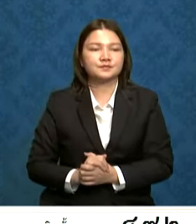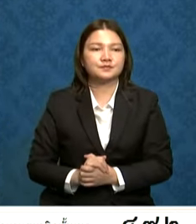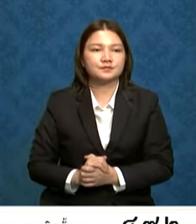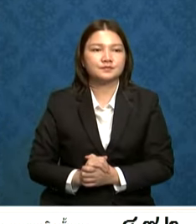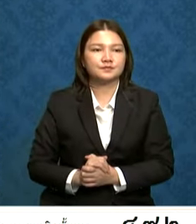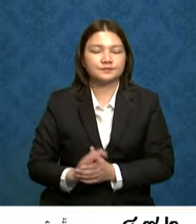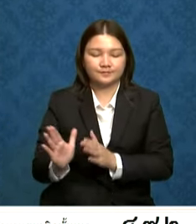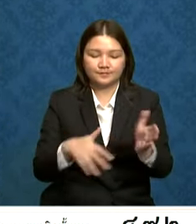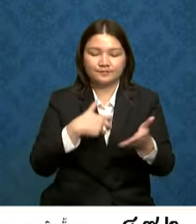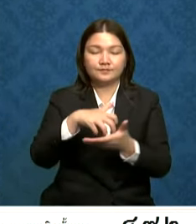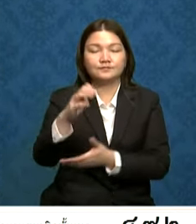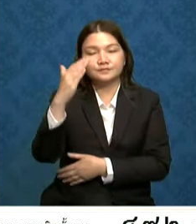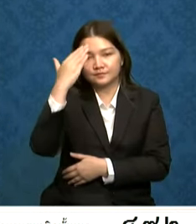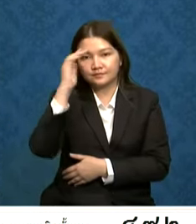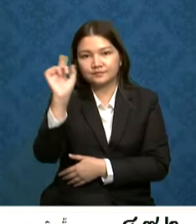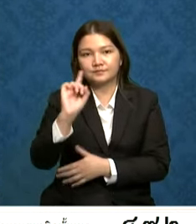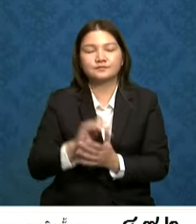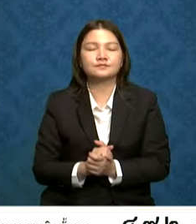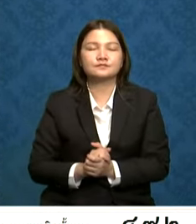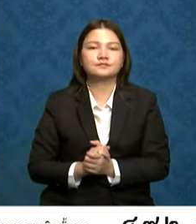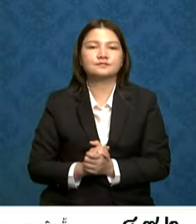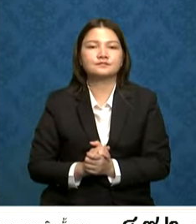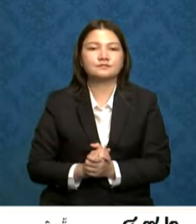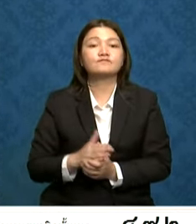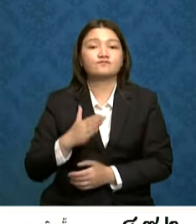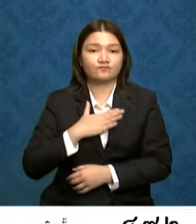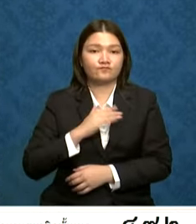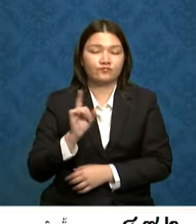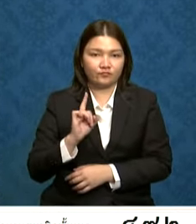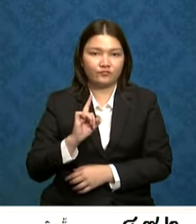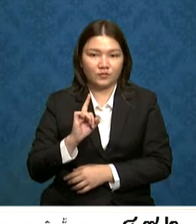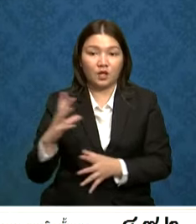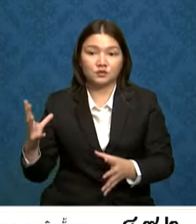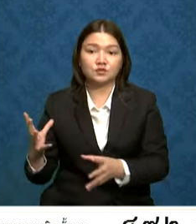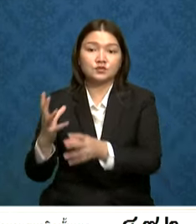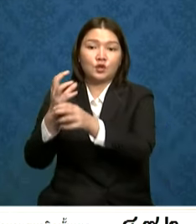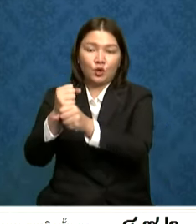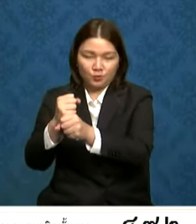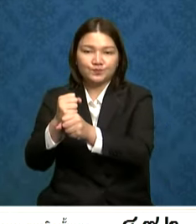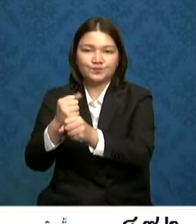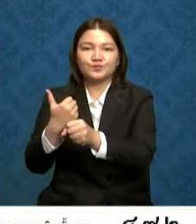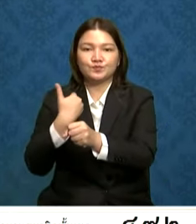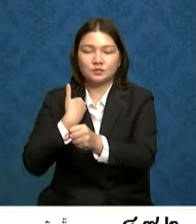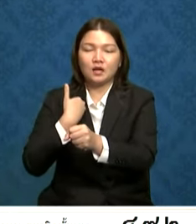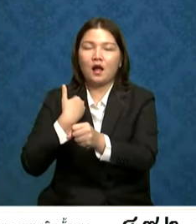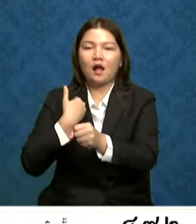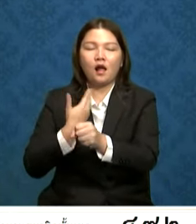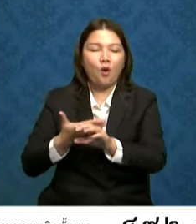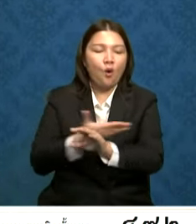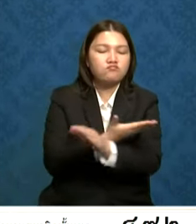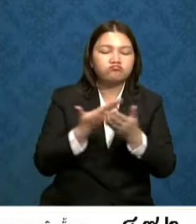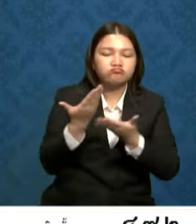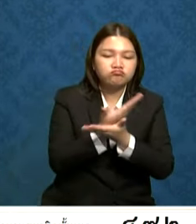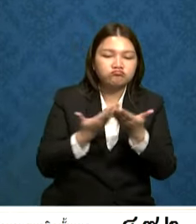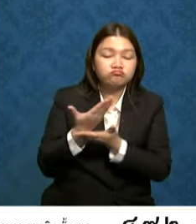ท่านประธานที่เคารพครับก่อนที่กระผมจะกล่าวถึงข้อสรุปผลการพิจารณาต่อที่ประชุมแห่ง